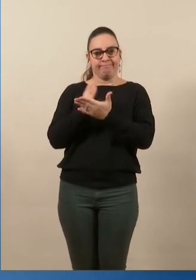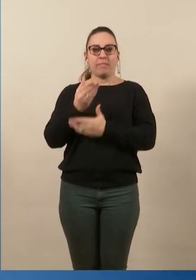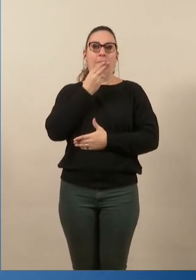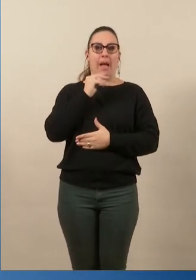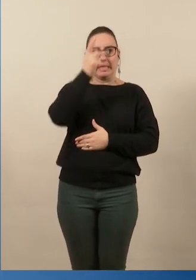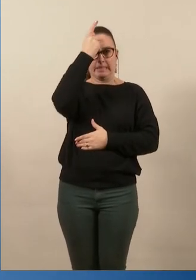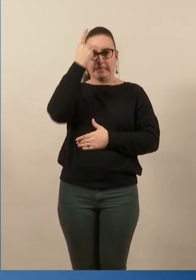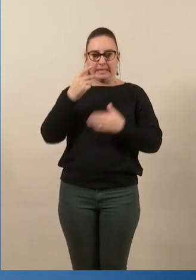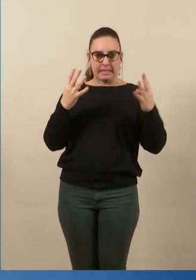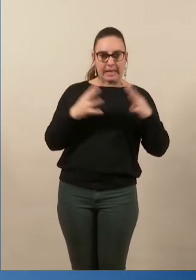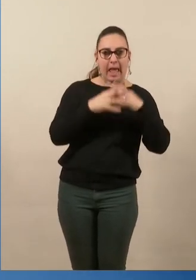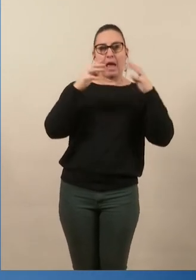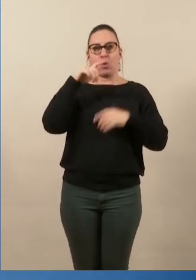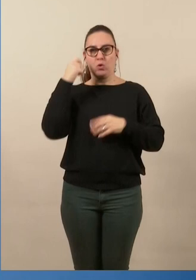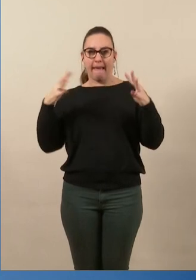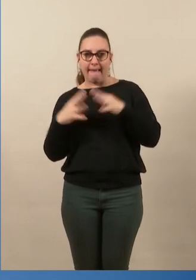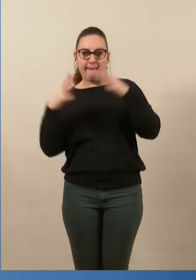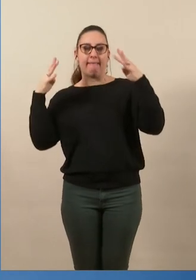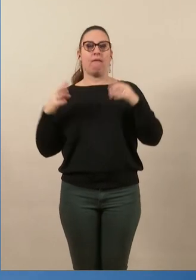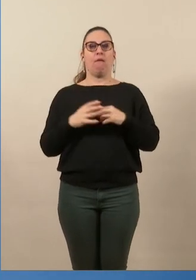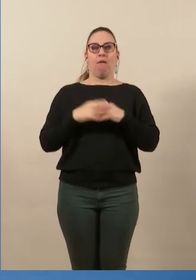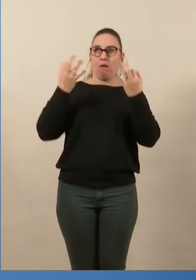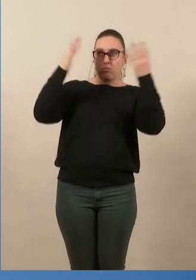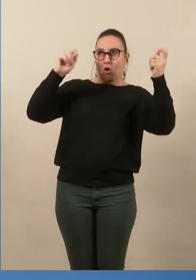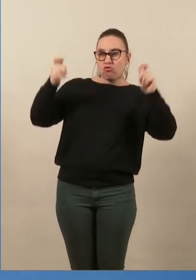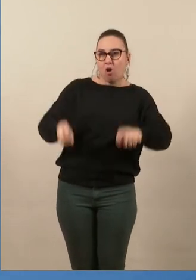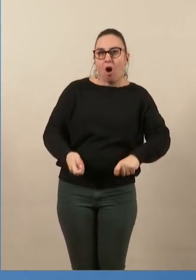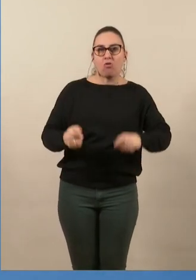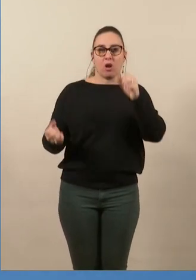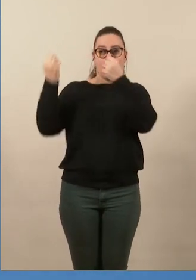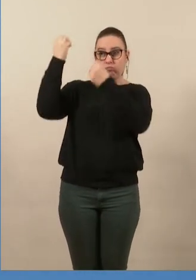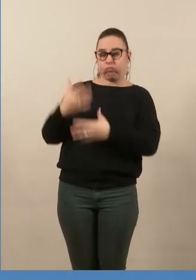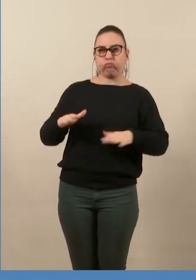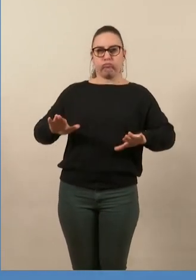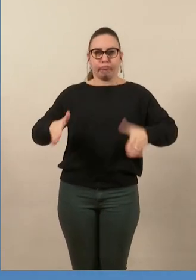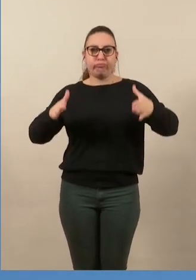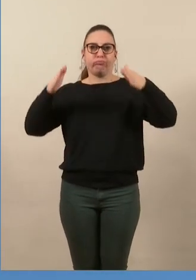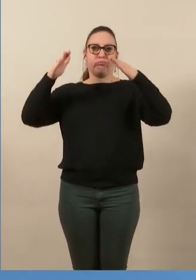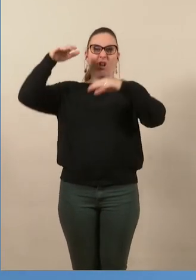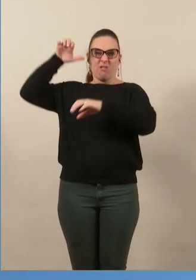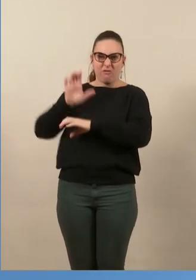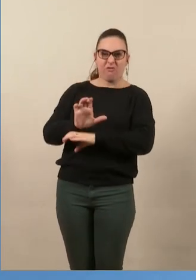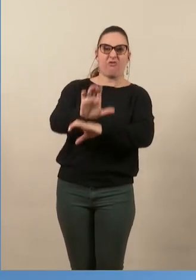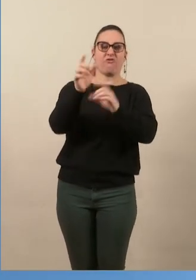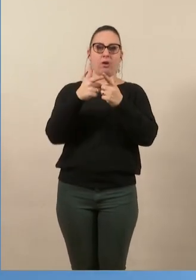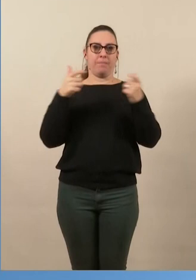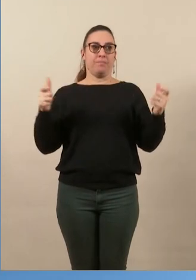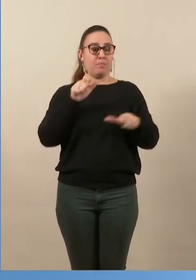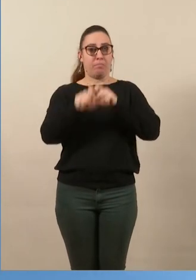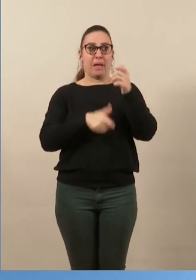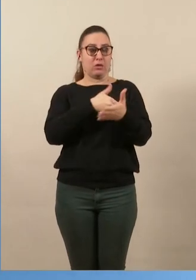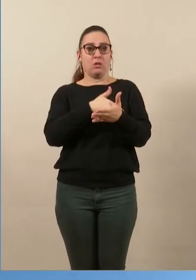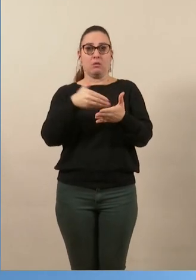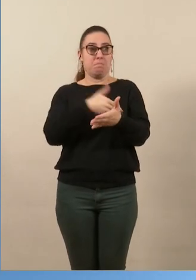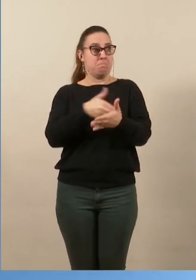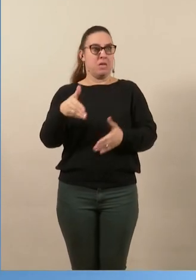Palestine de la guerre en Ukraine du changement climatique et des événements climatiques extrêmes qui déstabilise la vie de millions de personnes